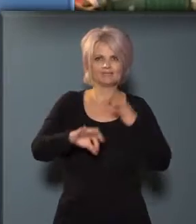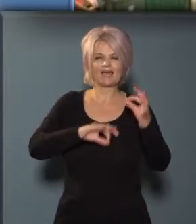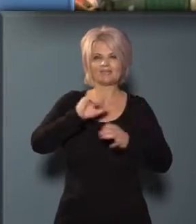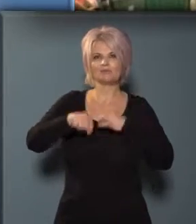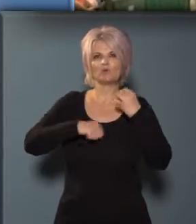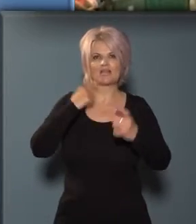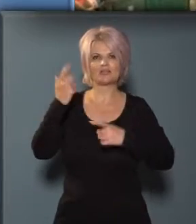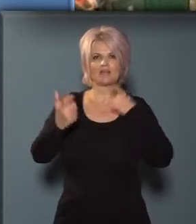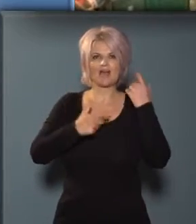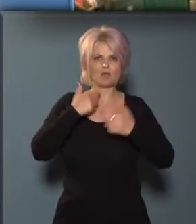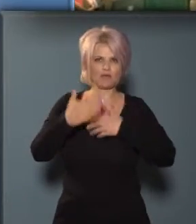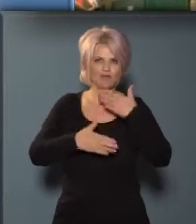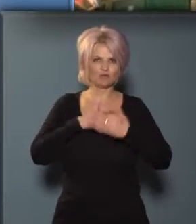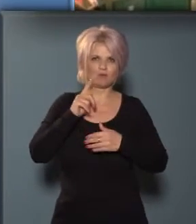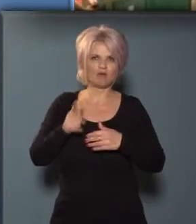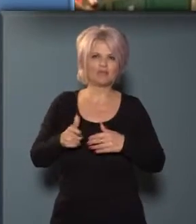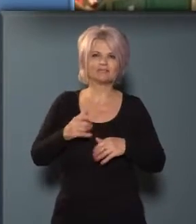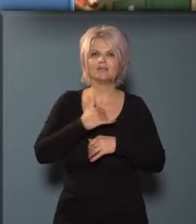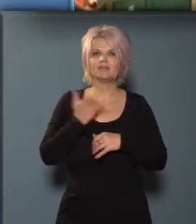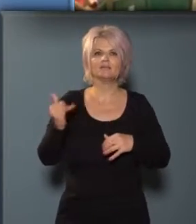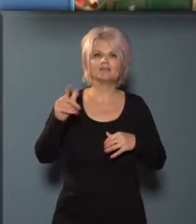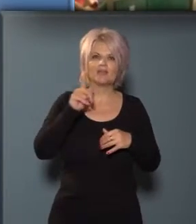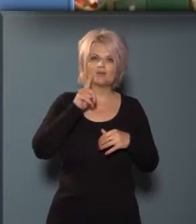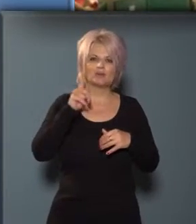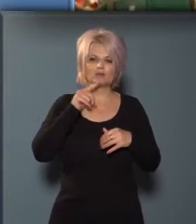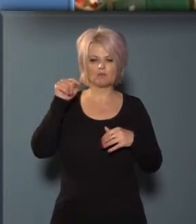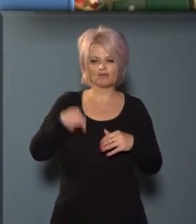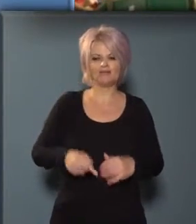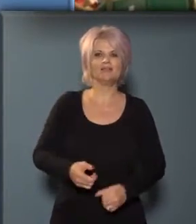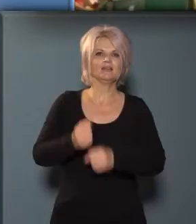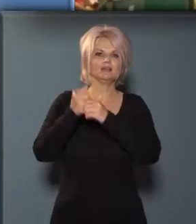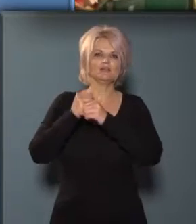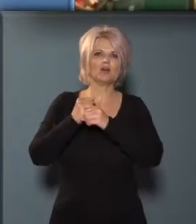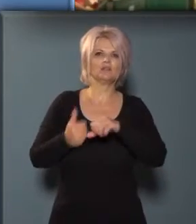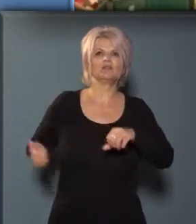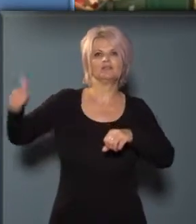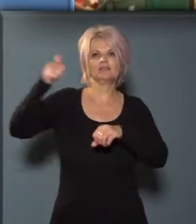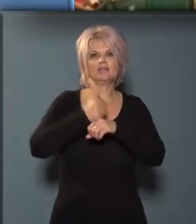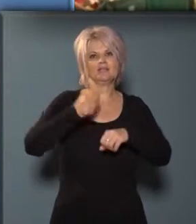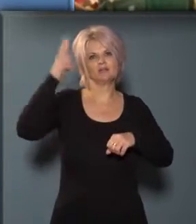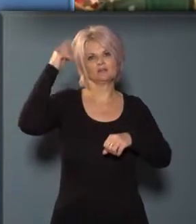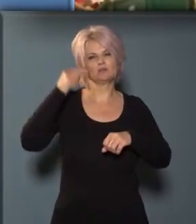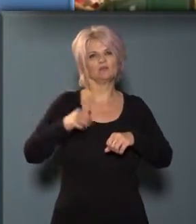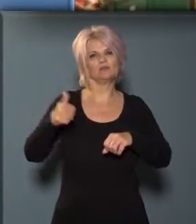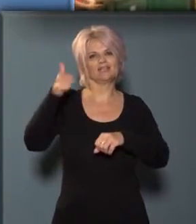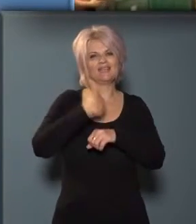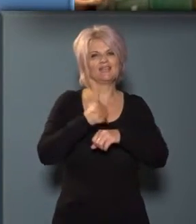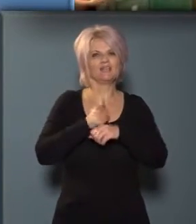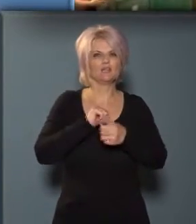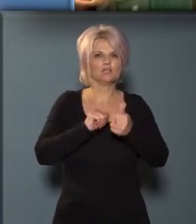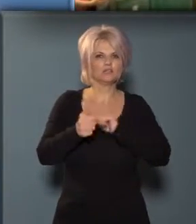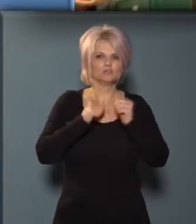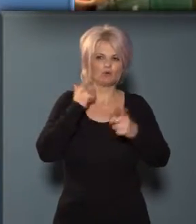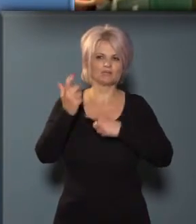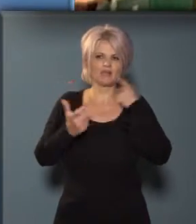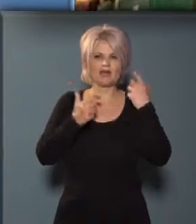mozgásgála, ami májusban lesz. Minden júliusban nálunk tartják az Élen a tanulásban, Élen a sportgálát, ami szintén